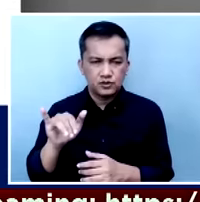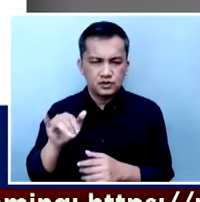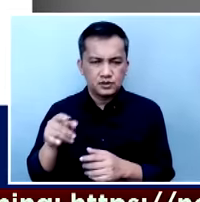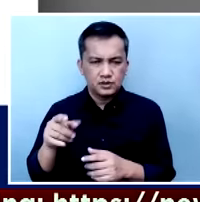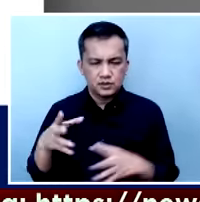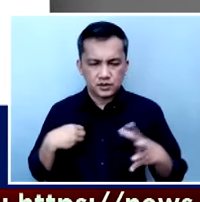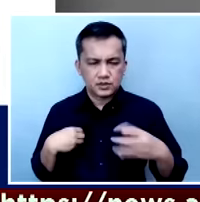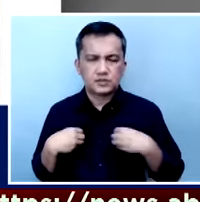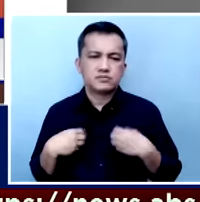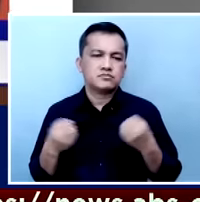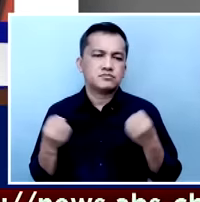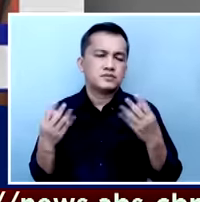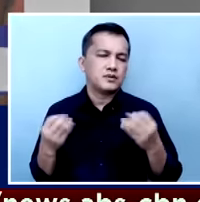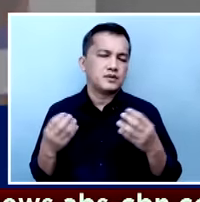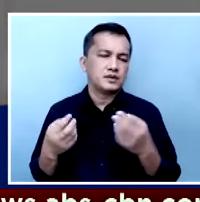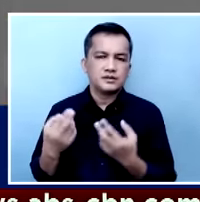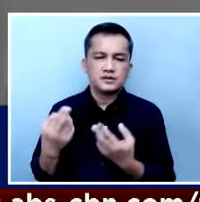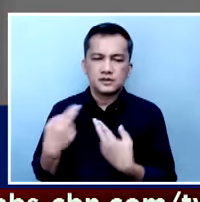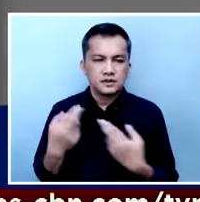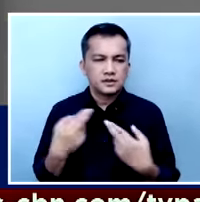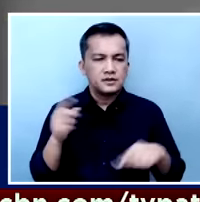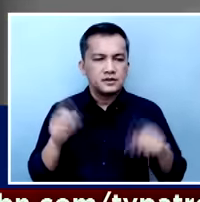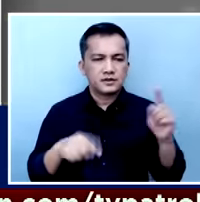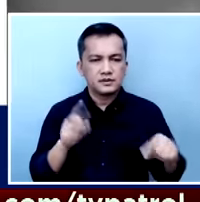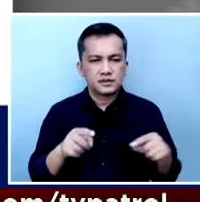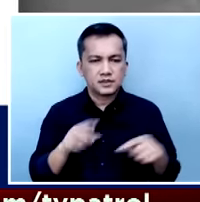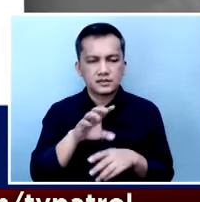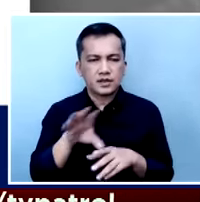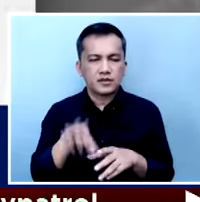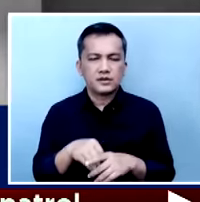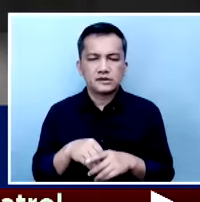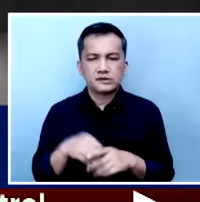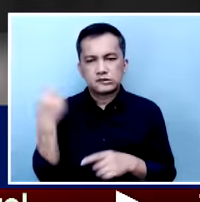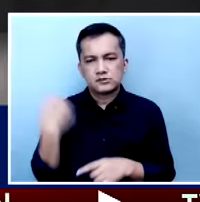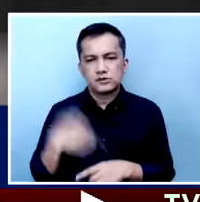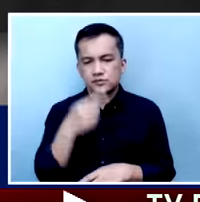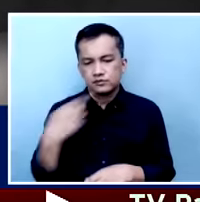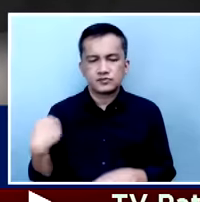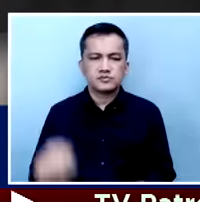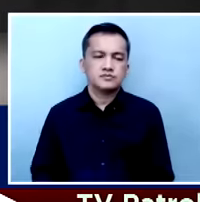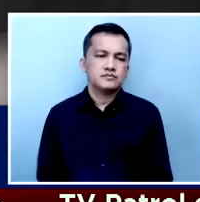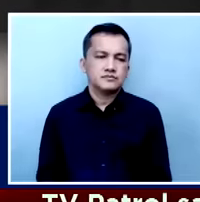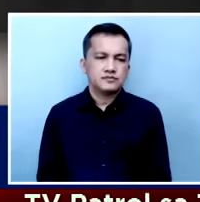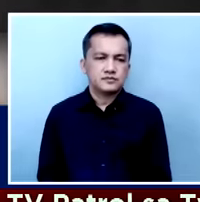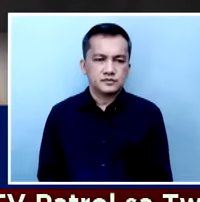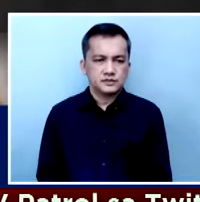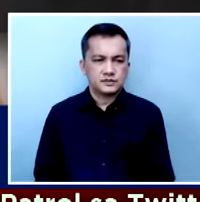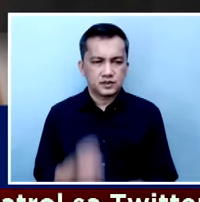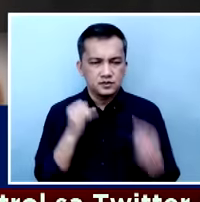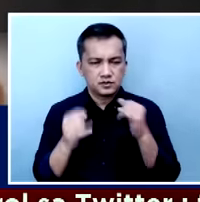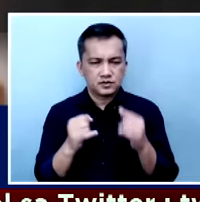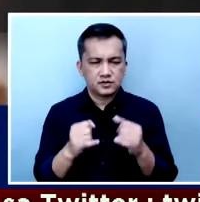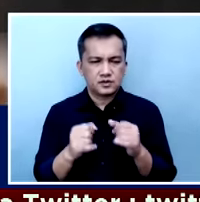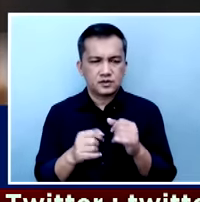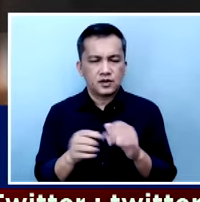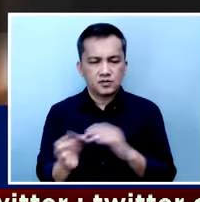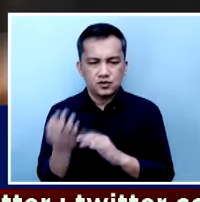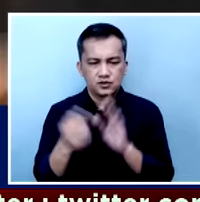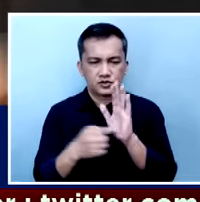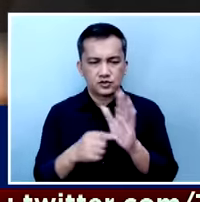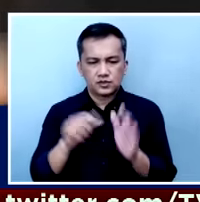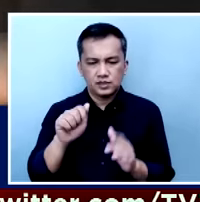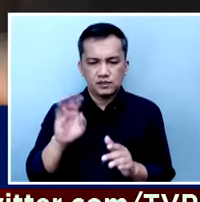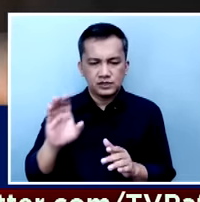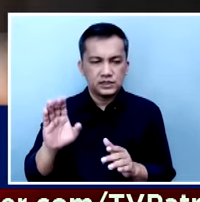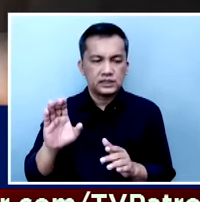ng sari-saring reaksyon kasama na ang matinding pagbatikos. Sa panayam sa morning show ng ABC News, inamin ni